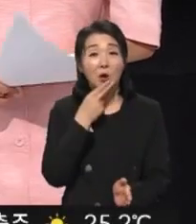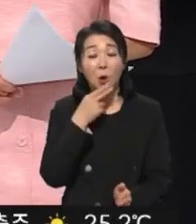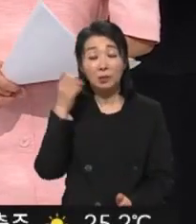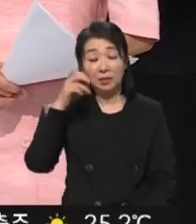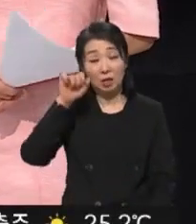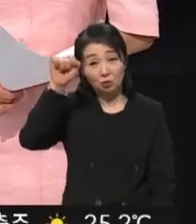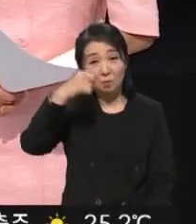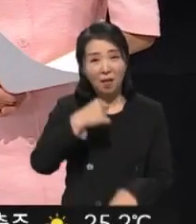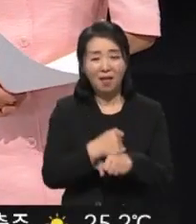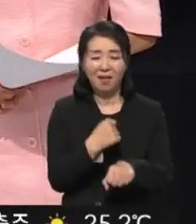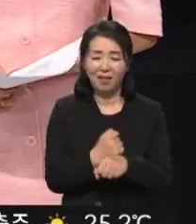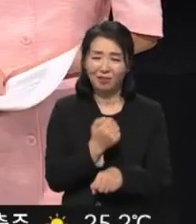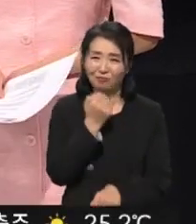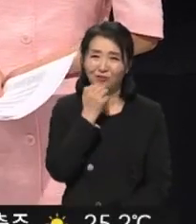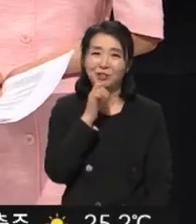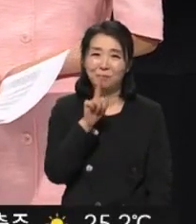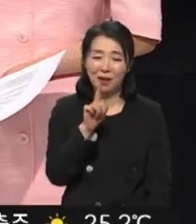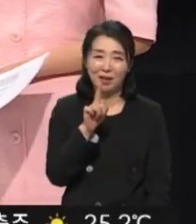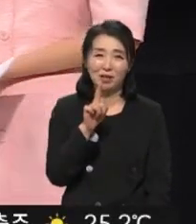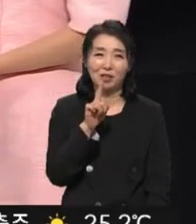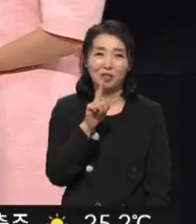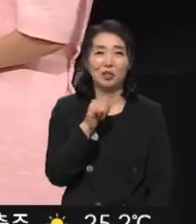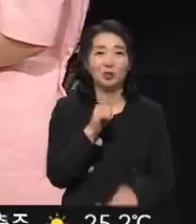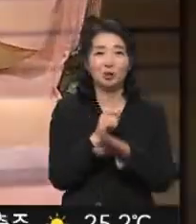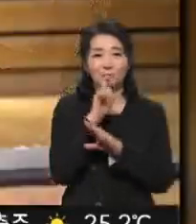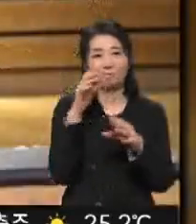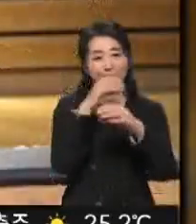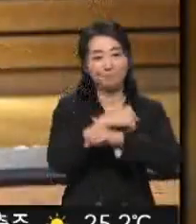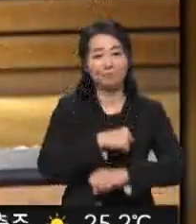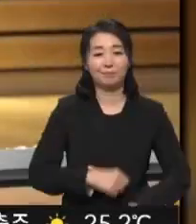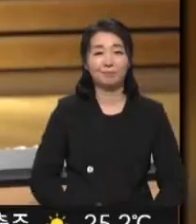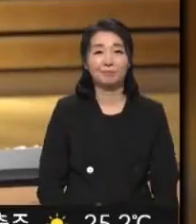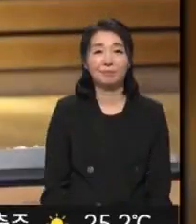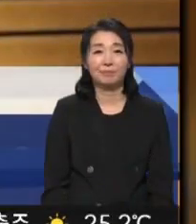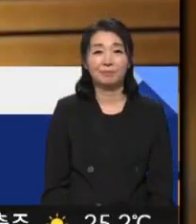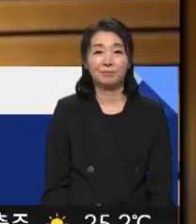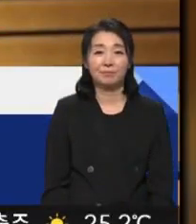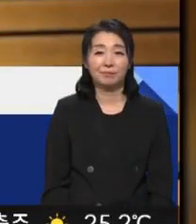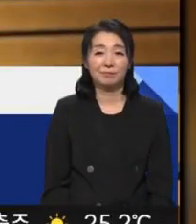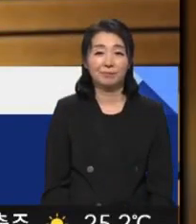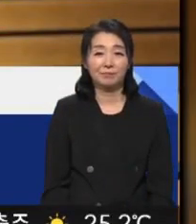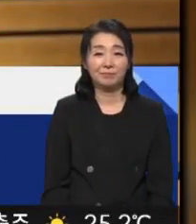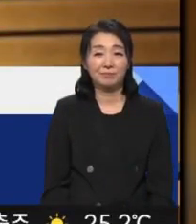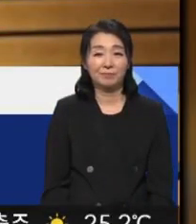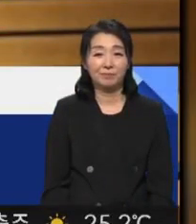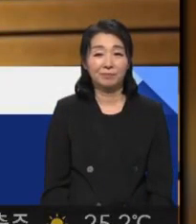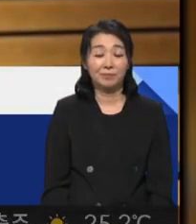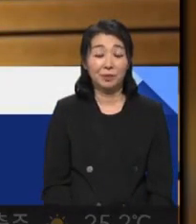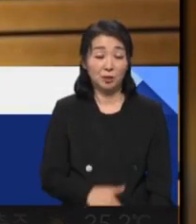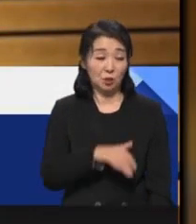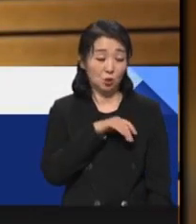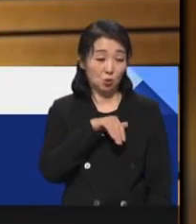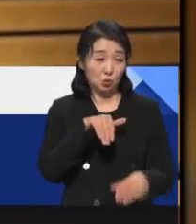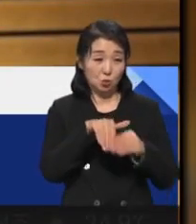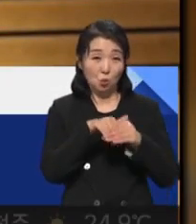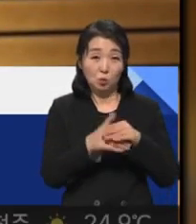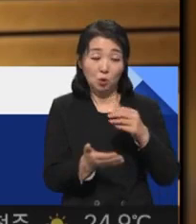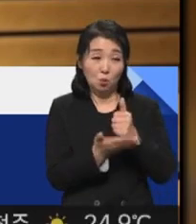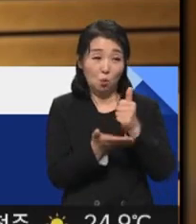대해서는 실없는 소리라면서 일축했는데요. 김재원 최고 이제 총선 공천의 길은 막혔으니